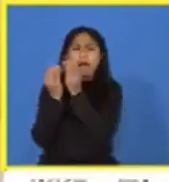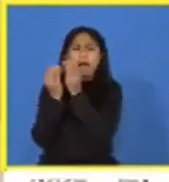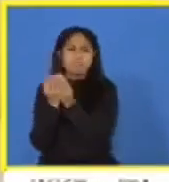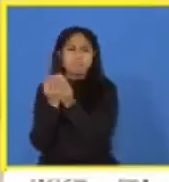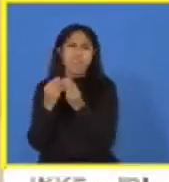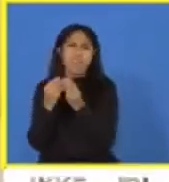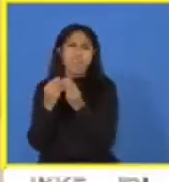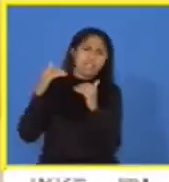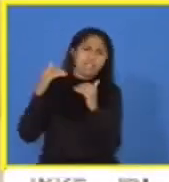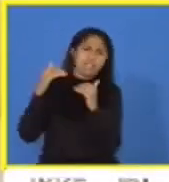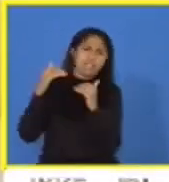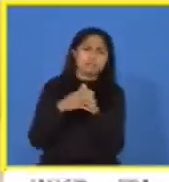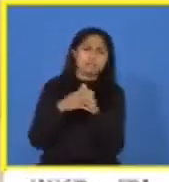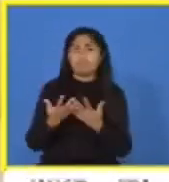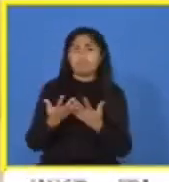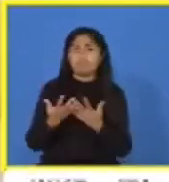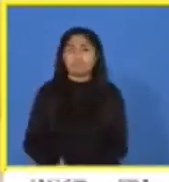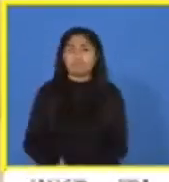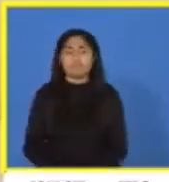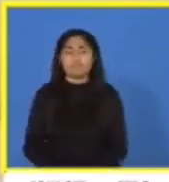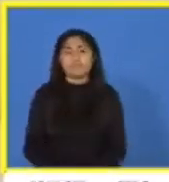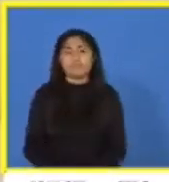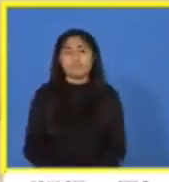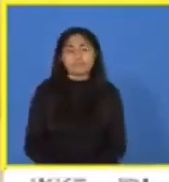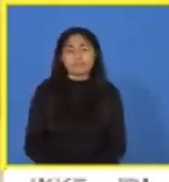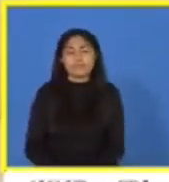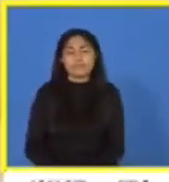sekali, 71,51%, Bu.